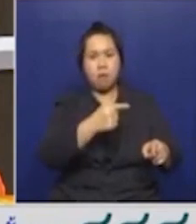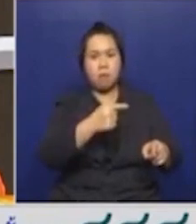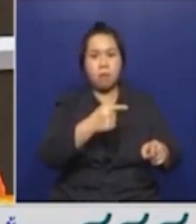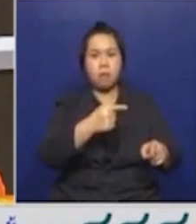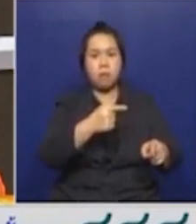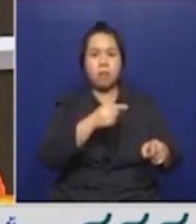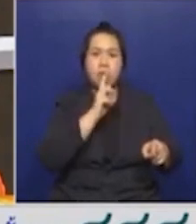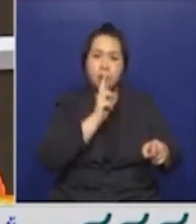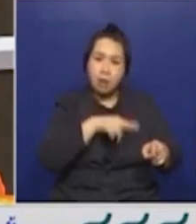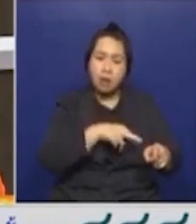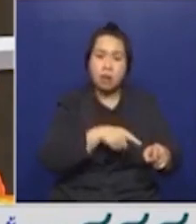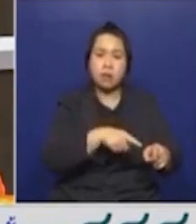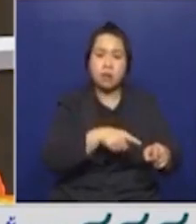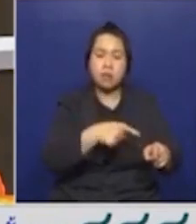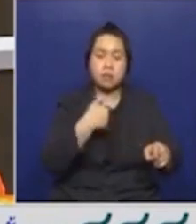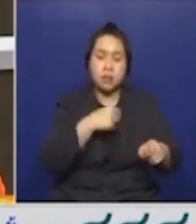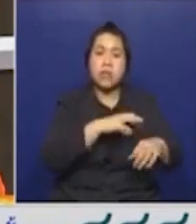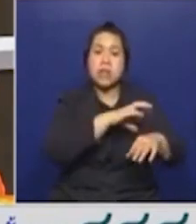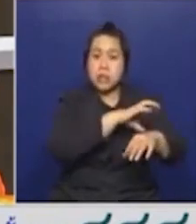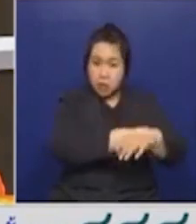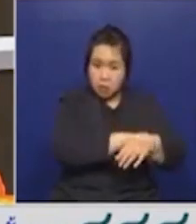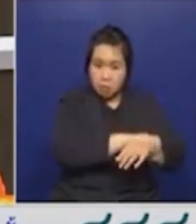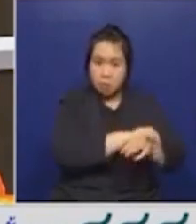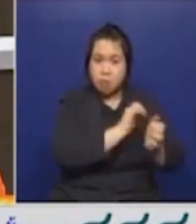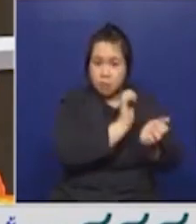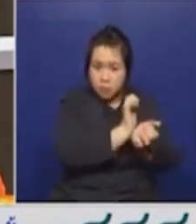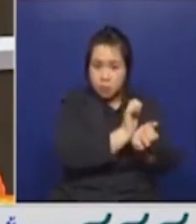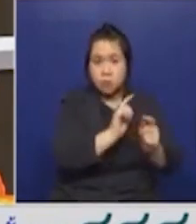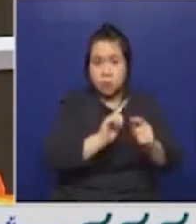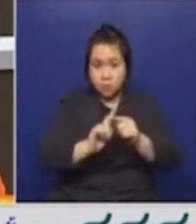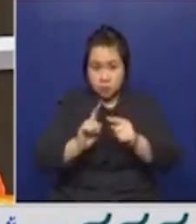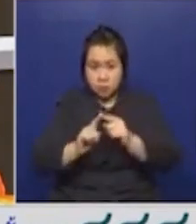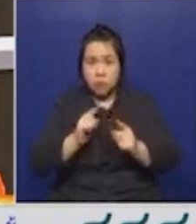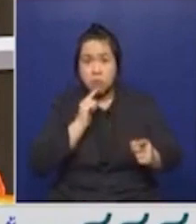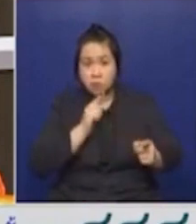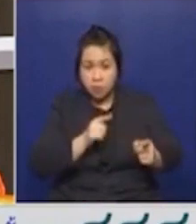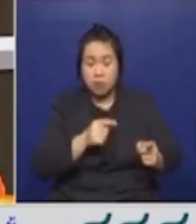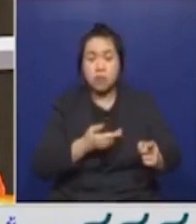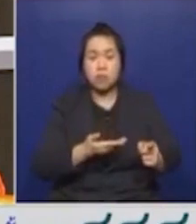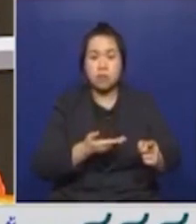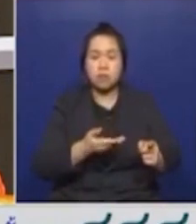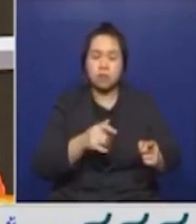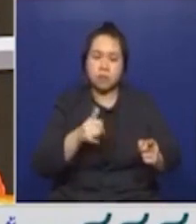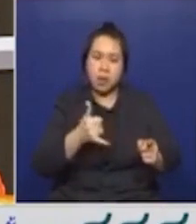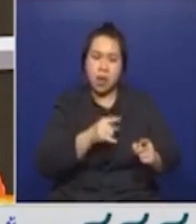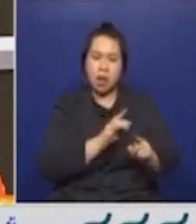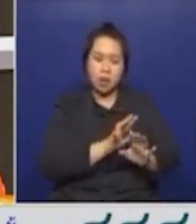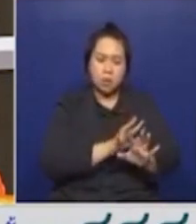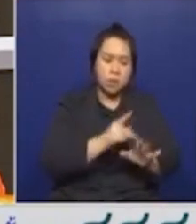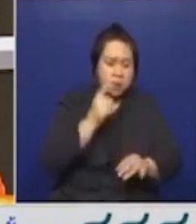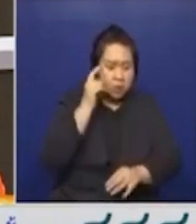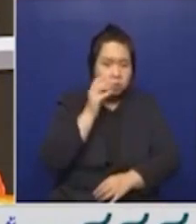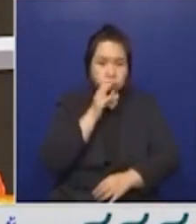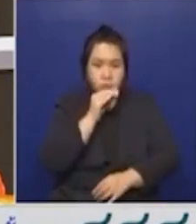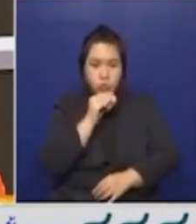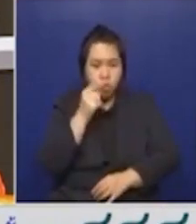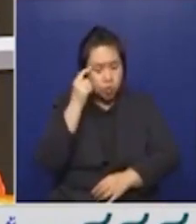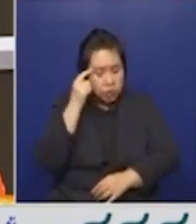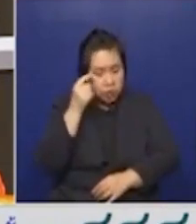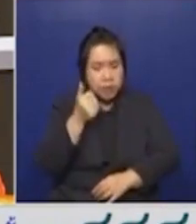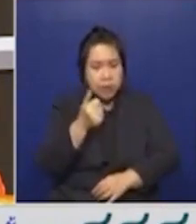มีการจับกุมดำเนินคดีมากมายนะคะซึ่งจริงๆแล้วบางครั้งเขาพูดด้วยความหวังดีต่อประเทศ